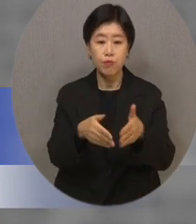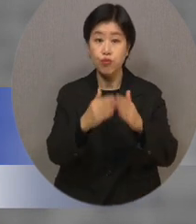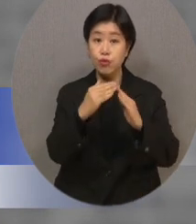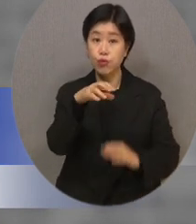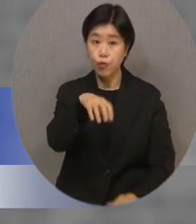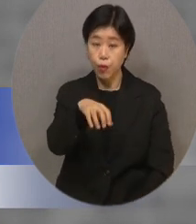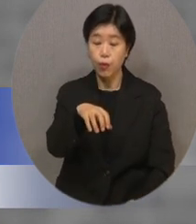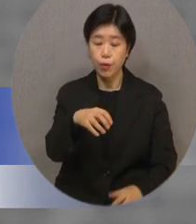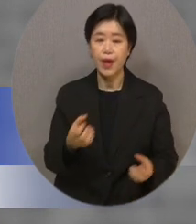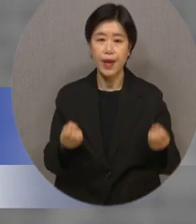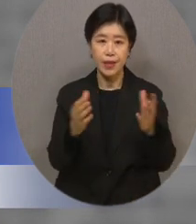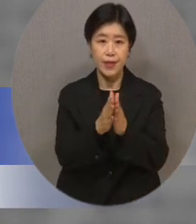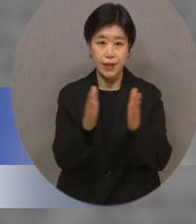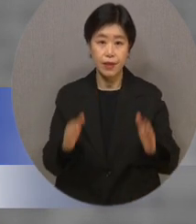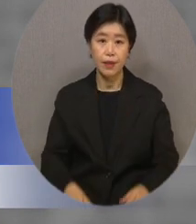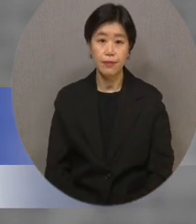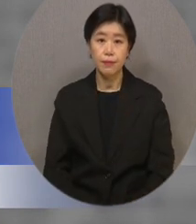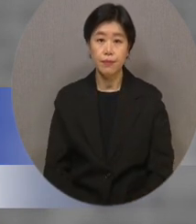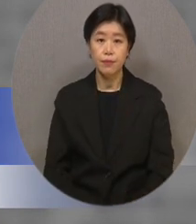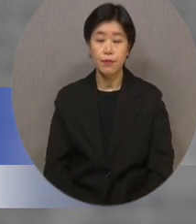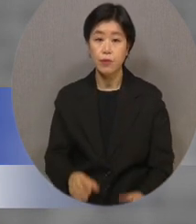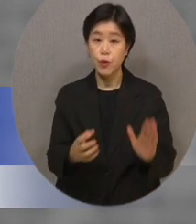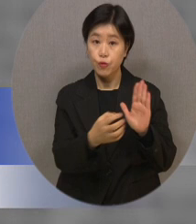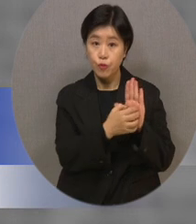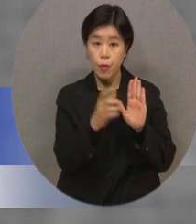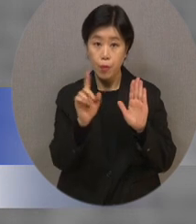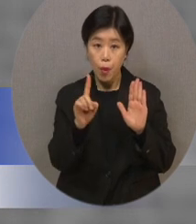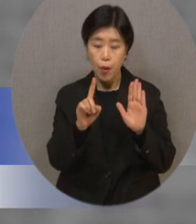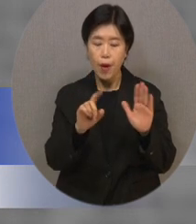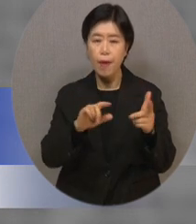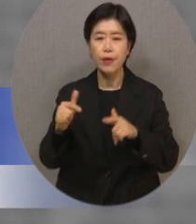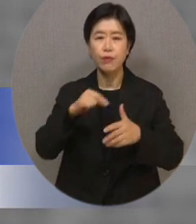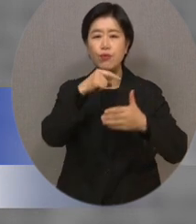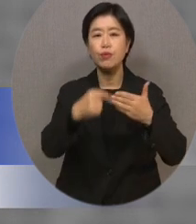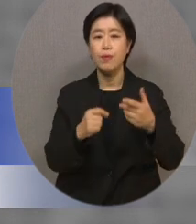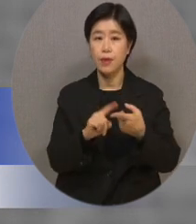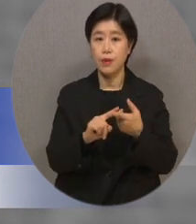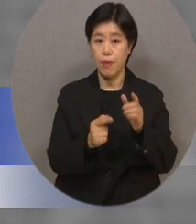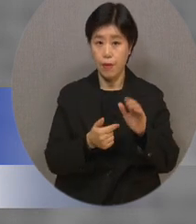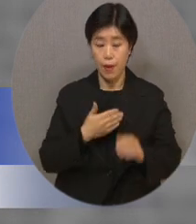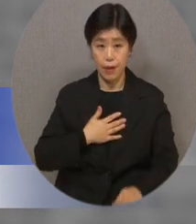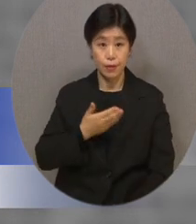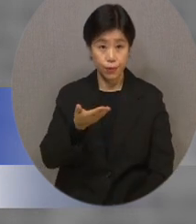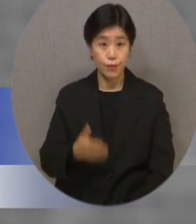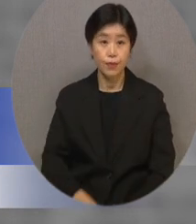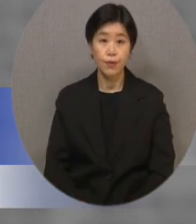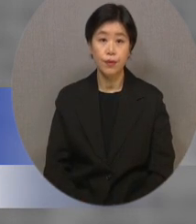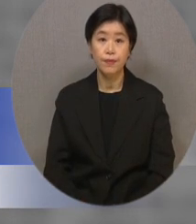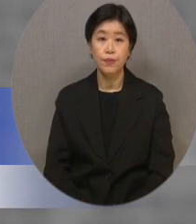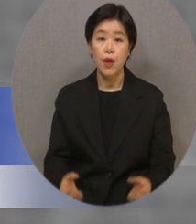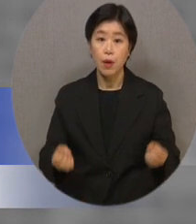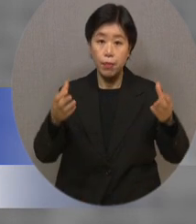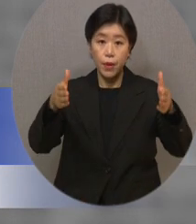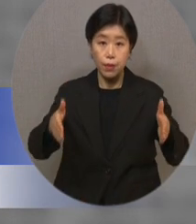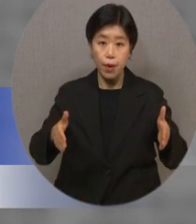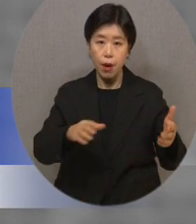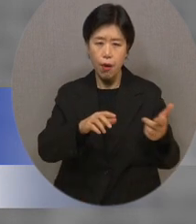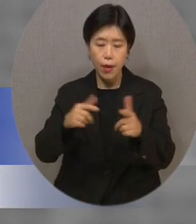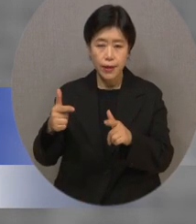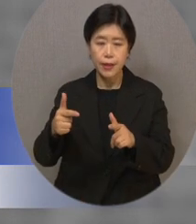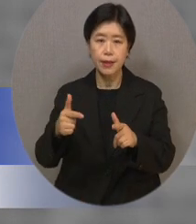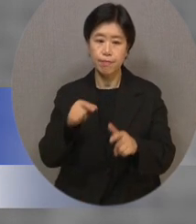기사에서는 행사 기간 진행됐던 주요 프로그램들을 소개하고 있습니다 특히 기사에서는 행사 기간 동안 다양한